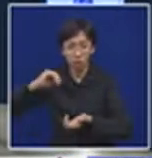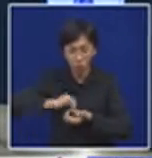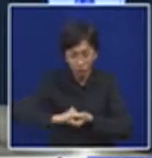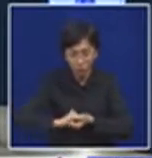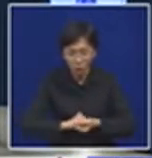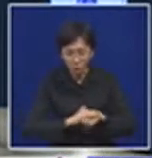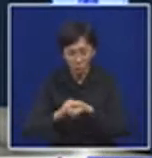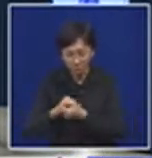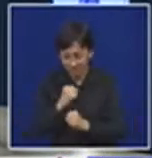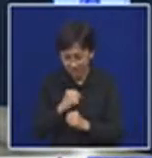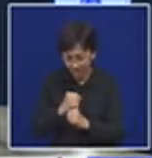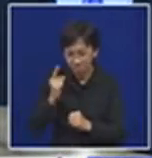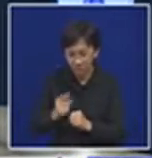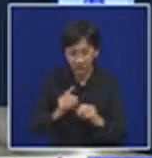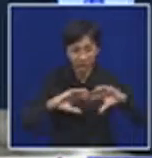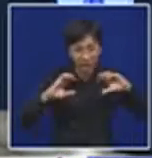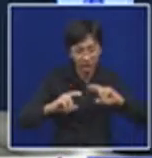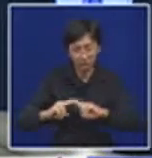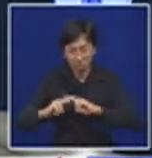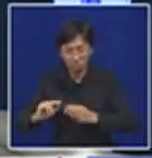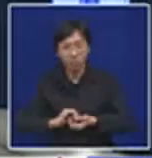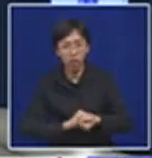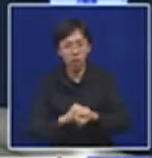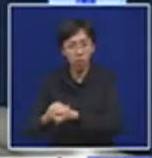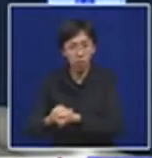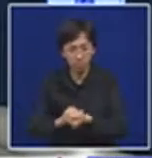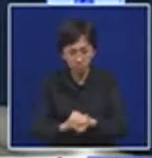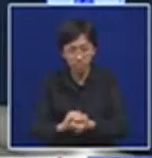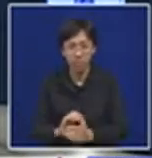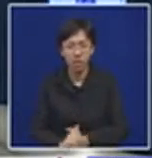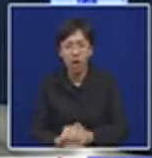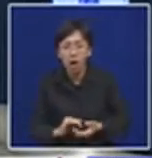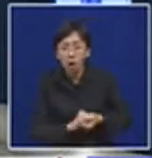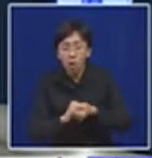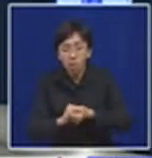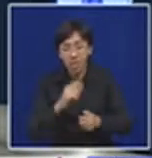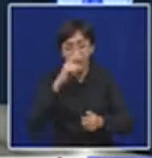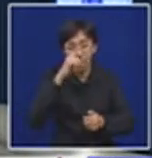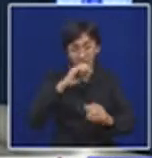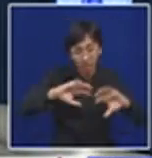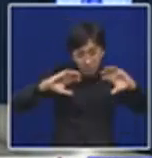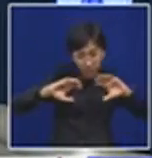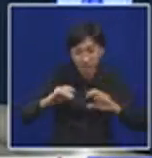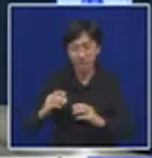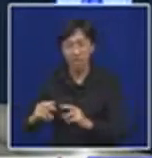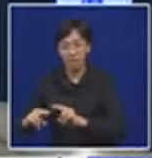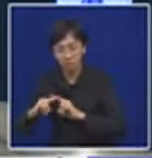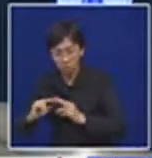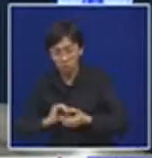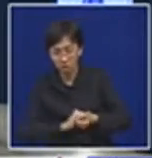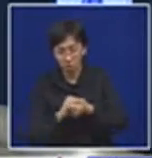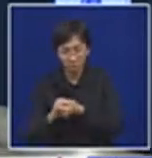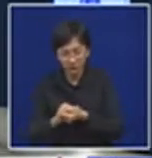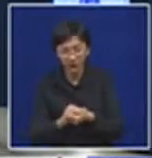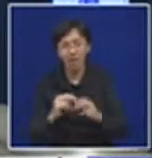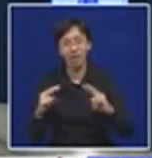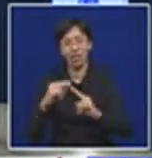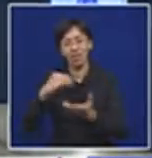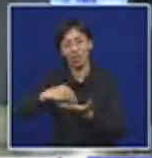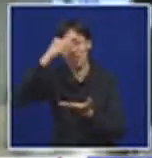มาร่วมกับเราอย่างจริงจังในคราวนี้เพราะว่าแน่นอนว่าการมาร่วมของภาคเอกชนในครั้งนี้จะช่วยกระทรวงศึกษาในการแก้ปัญห